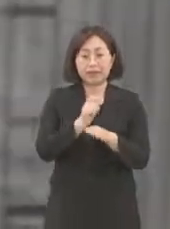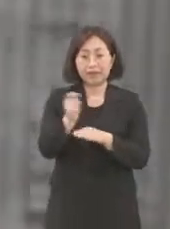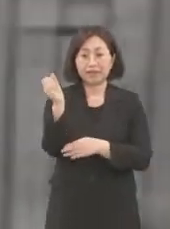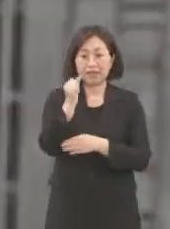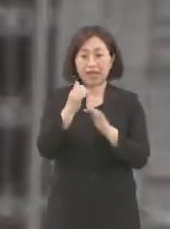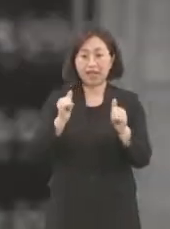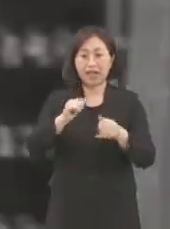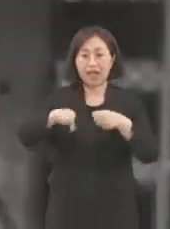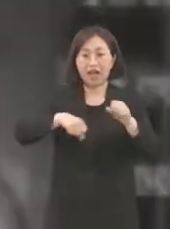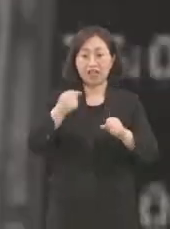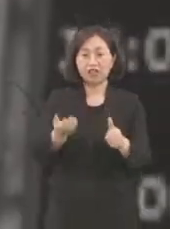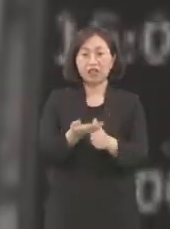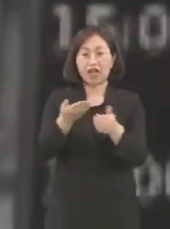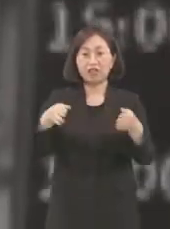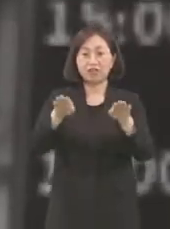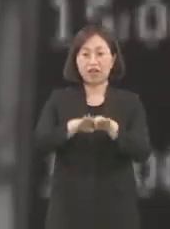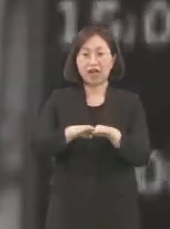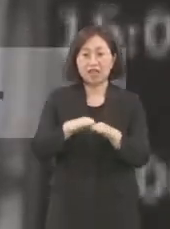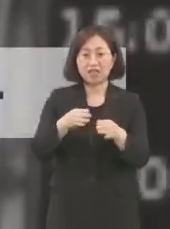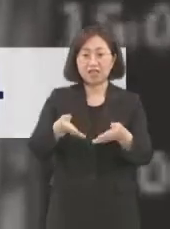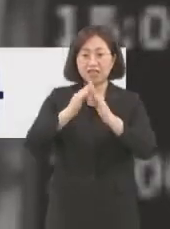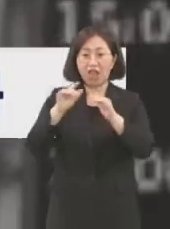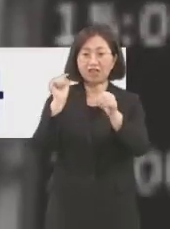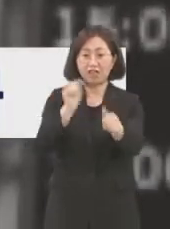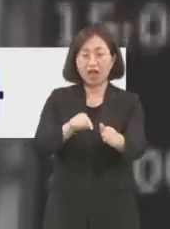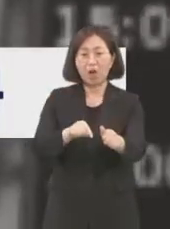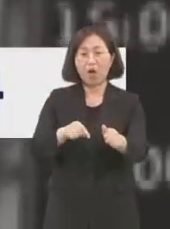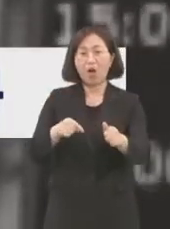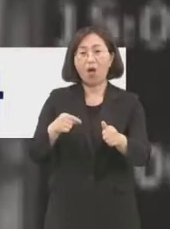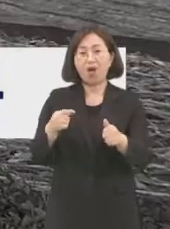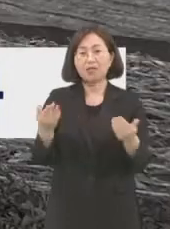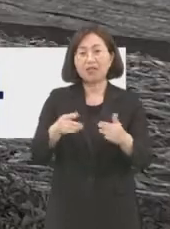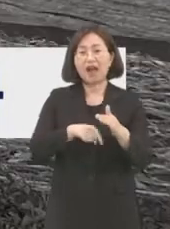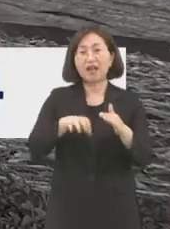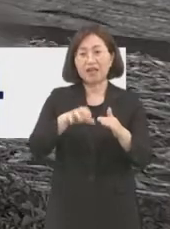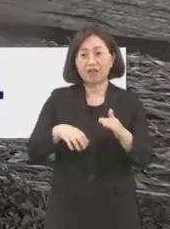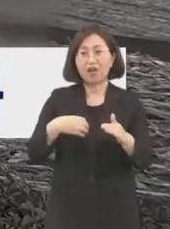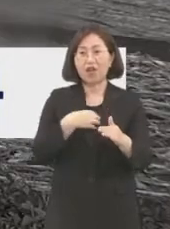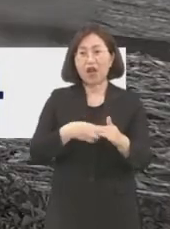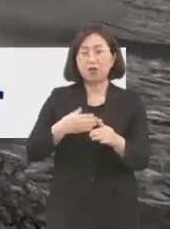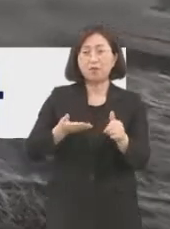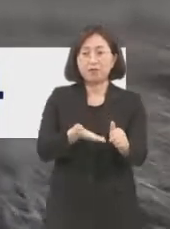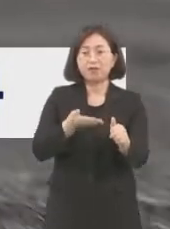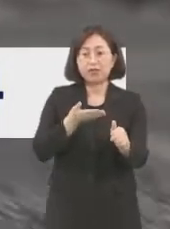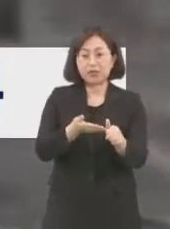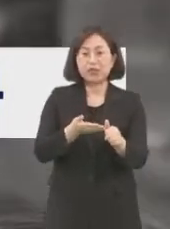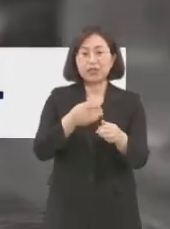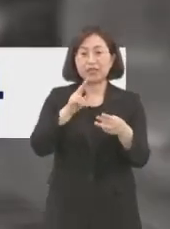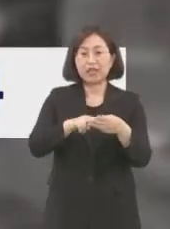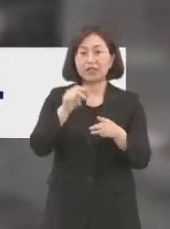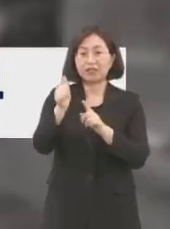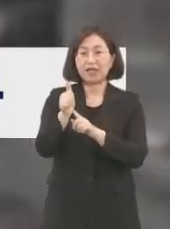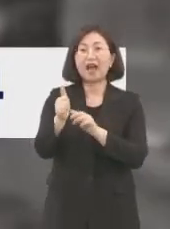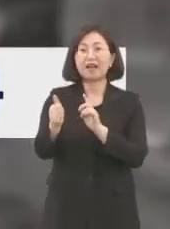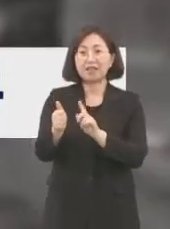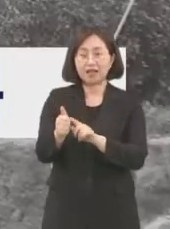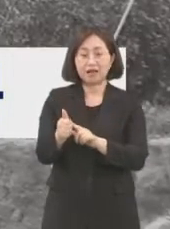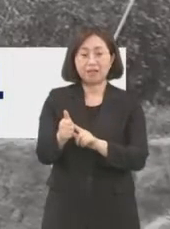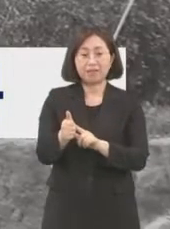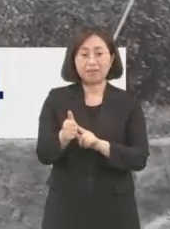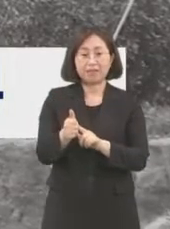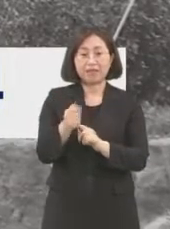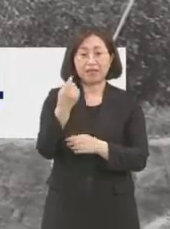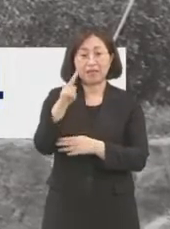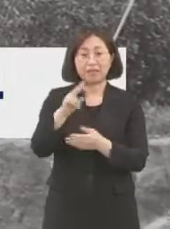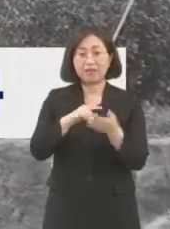택시기사에게 가축사육장을 짓게 하는 등 직장 내 괴롭힘을 일삼던 논산시 교통약자이동지원센터 센터장 A씨.